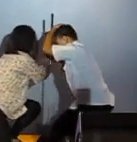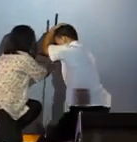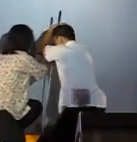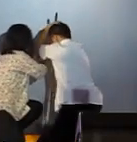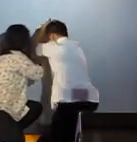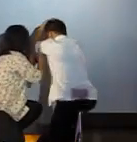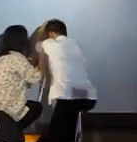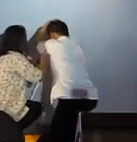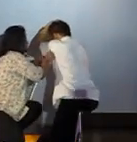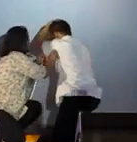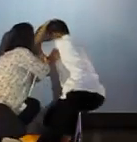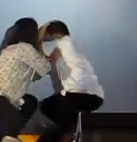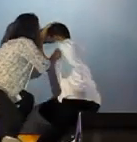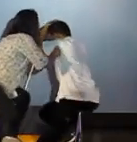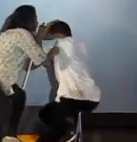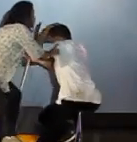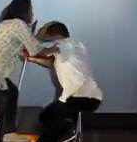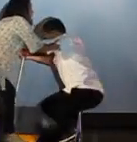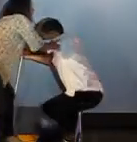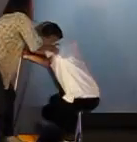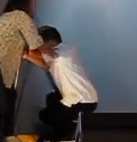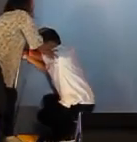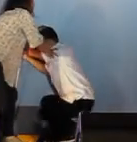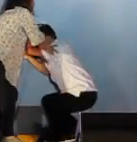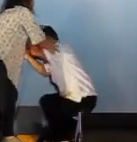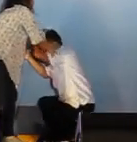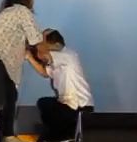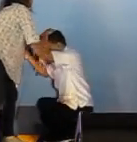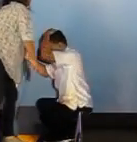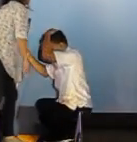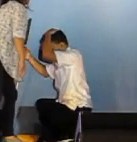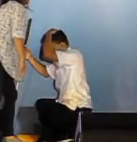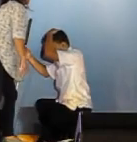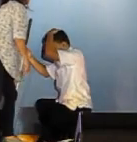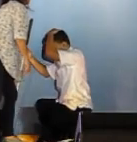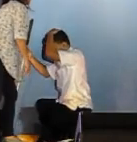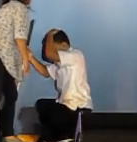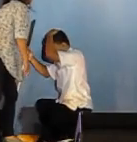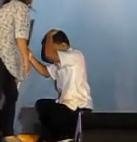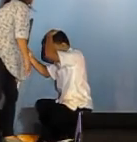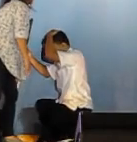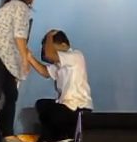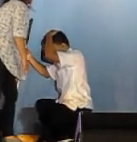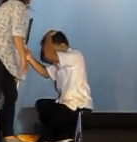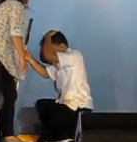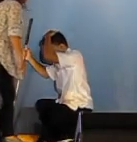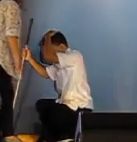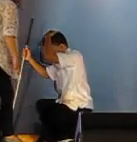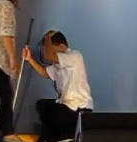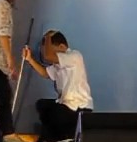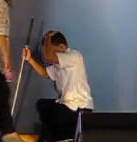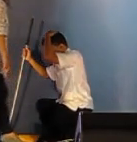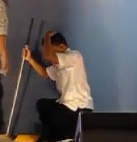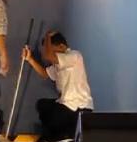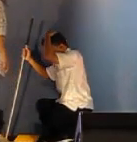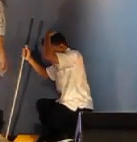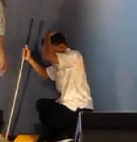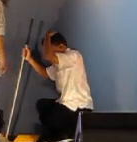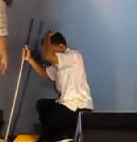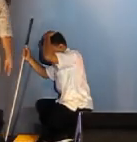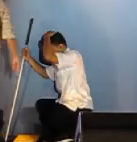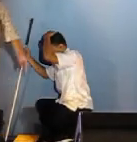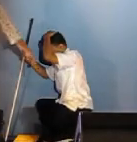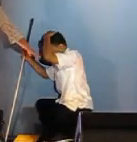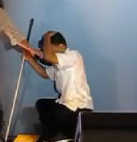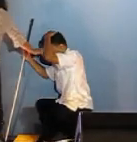Kapatay, dito lang dito sa baba. Para hindi ka magkasama sa akin. Okay, hindi na yun. May hand down. Okay, step